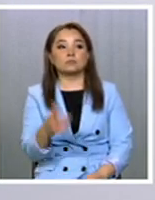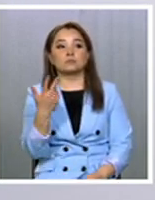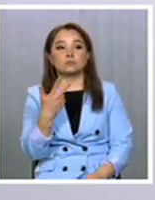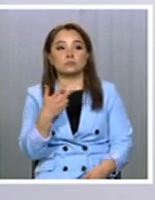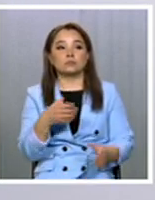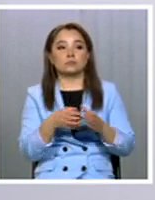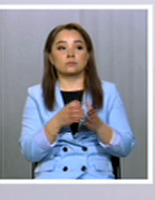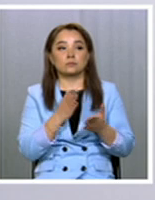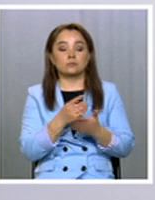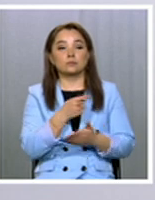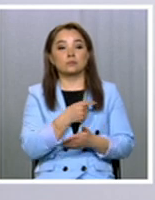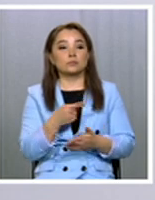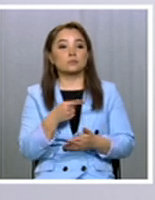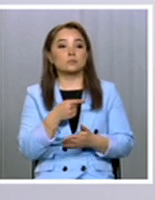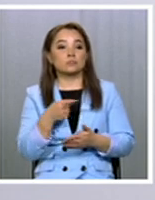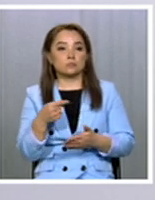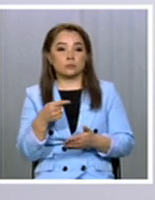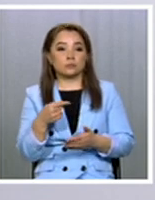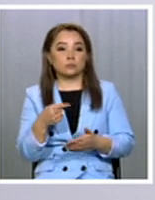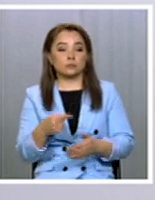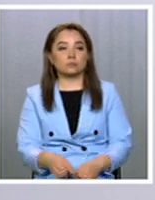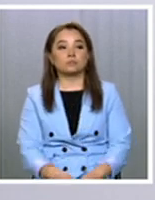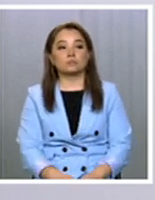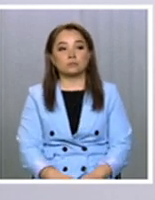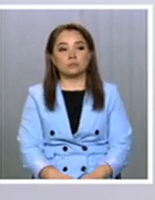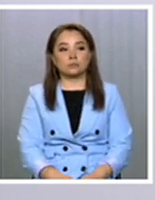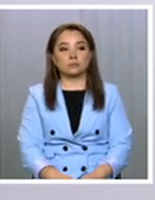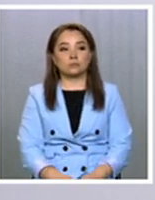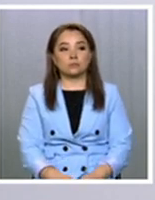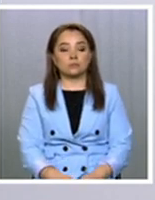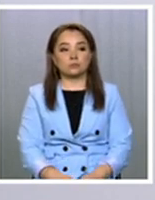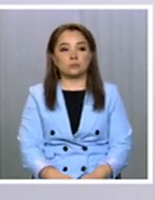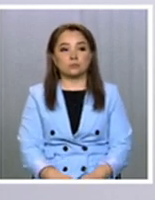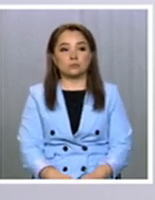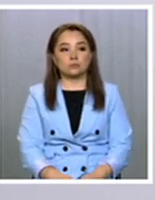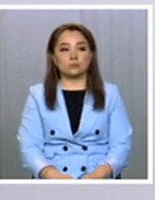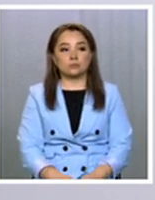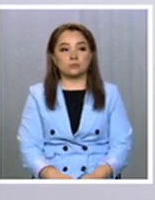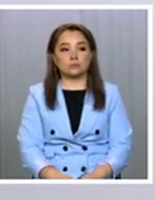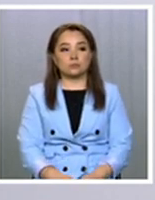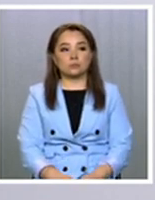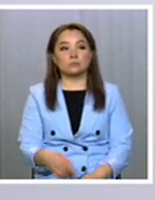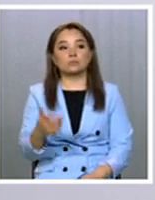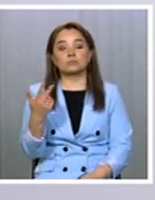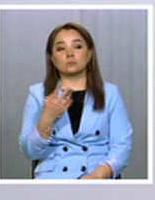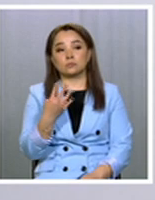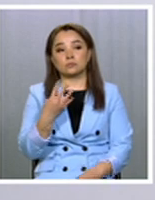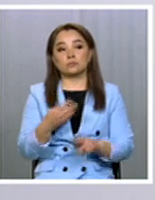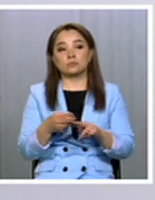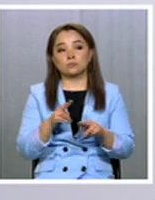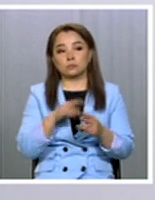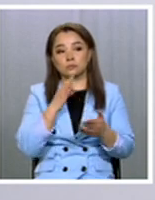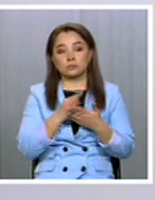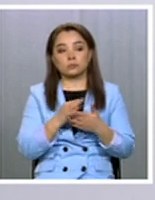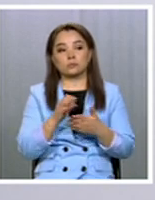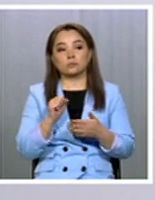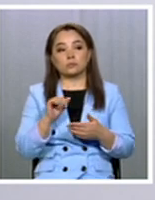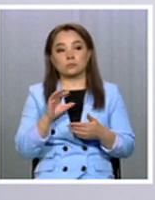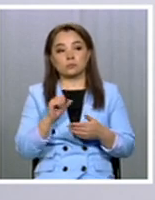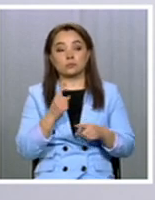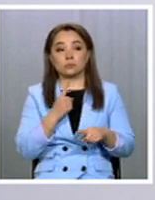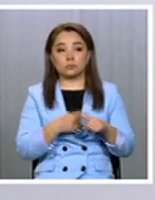ширекте орналасқан нүктелердің абсциссасы да, ординатасы да теріс болады. Төртінші ширекте абсциссалары оң